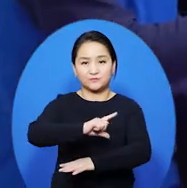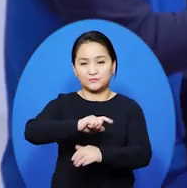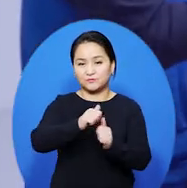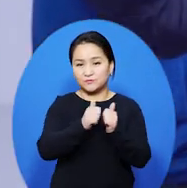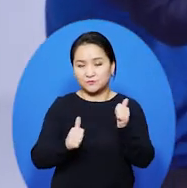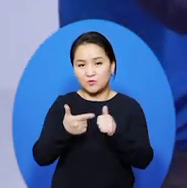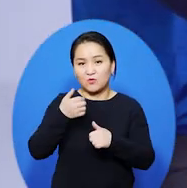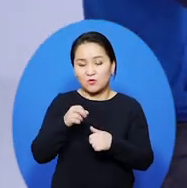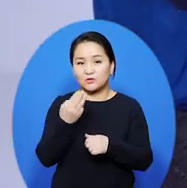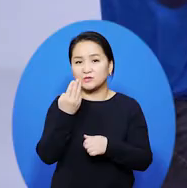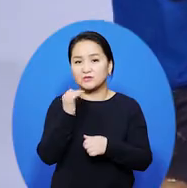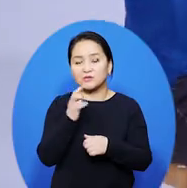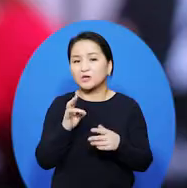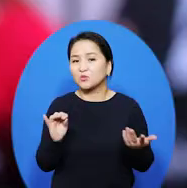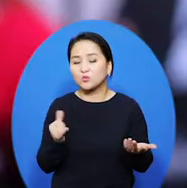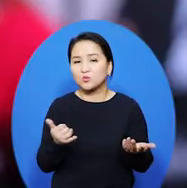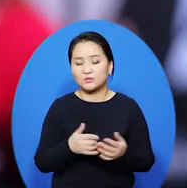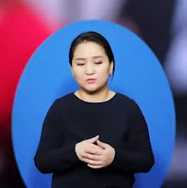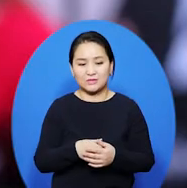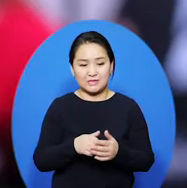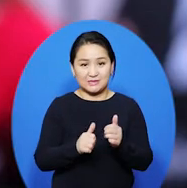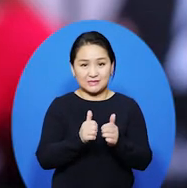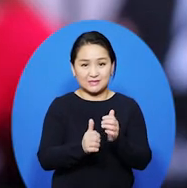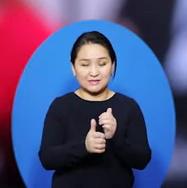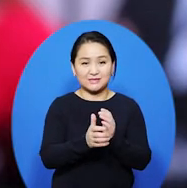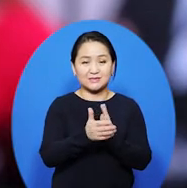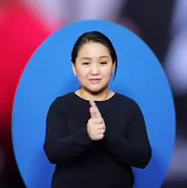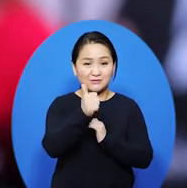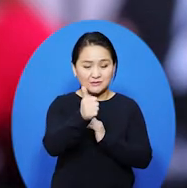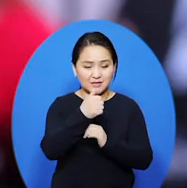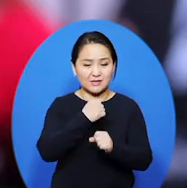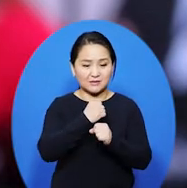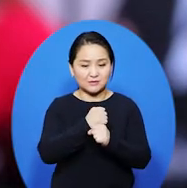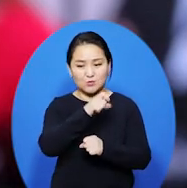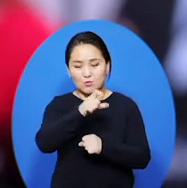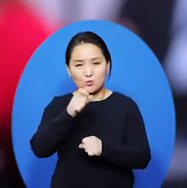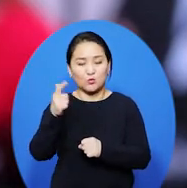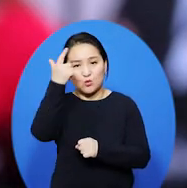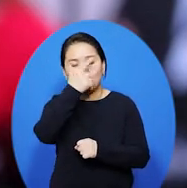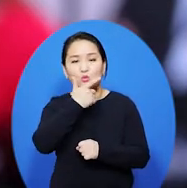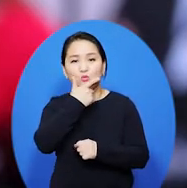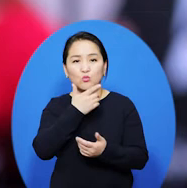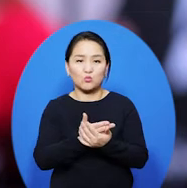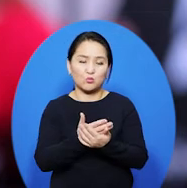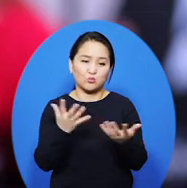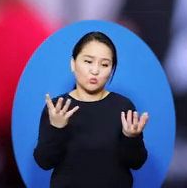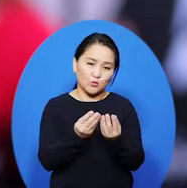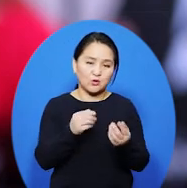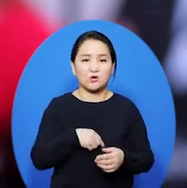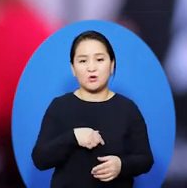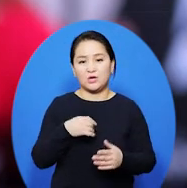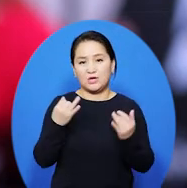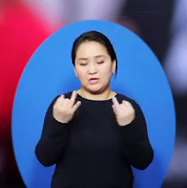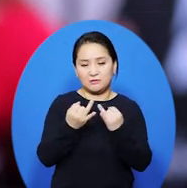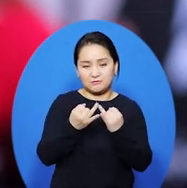Хичээлийн хоцрогдлын гол шалтгаан яг юу вэ гэх юм бол чадварлаг багш ажилчдын хүний нөөц хүрэлцэхгүй байгаатай холбоотойгоор гэж үтсэн учраас бид бол онлайн